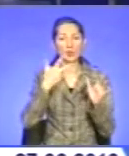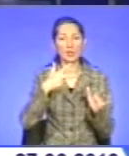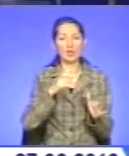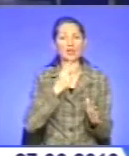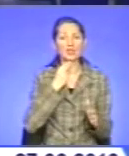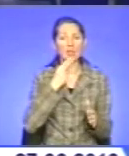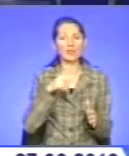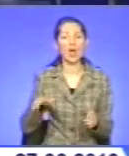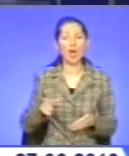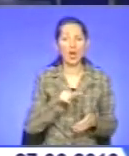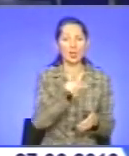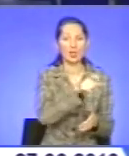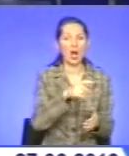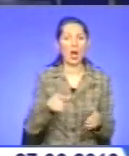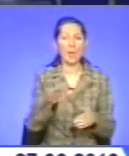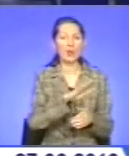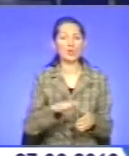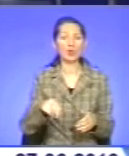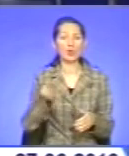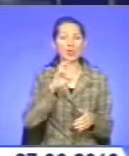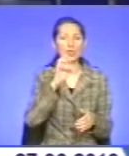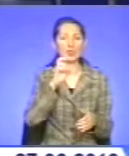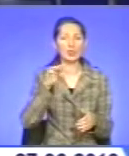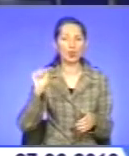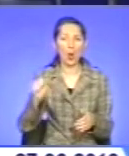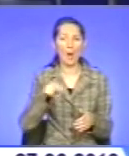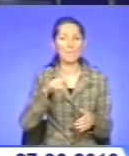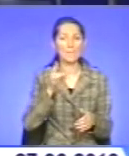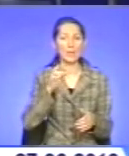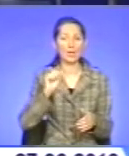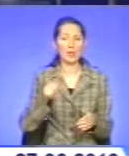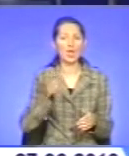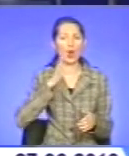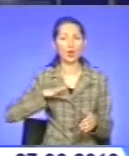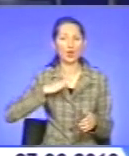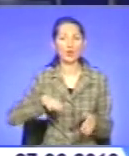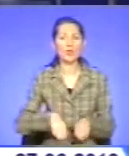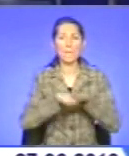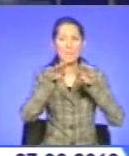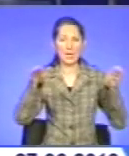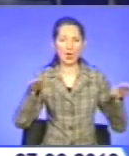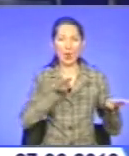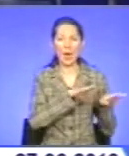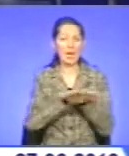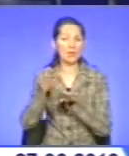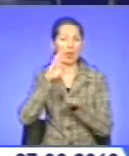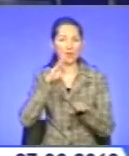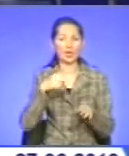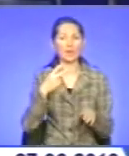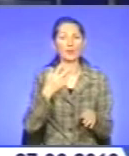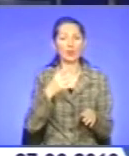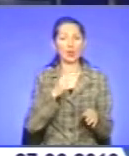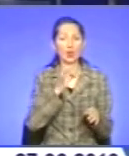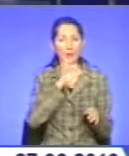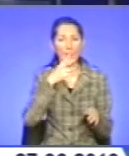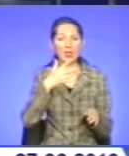басейнів Дністра та Прип'яті очікується підйом рівнів води на 0,5-1,5 метра над фактичним. Місцями вихід води